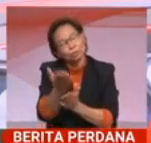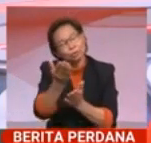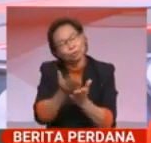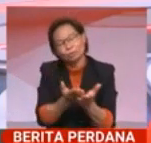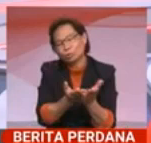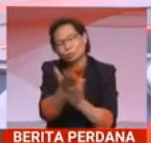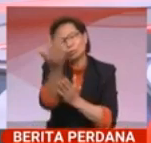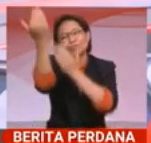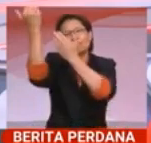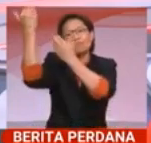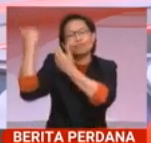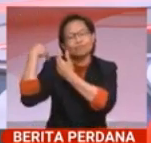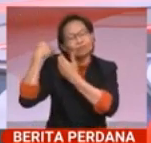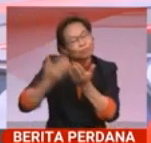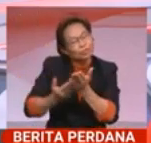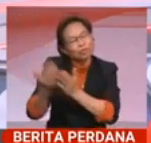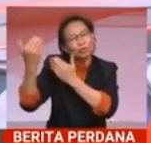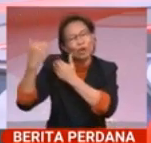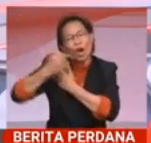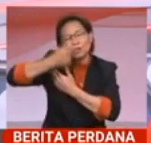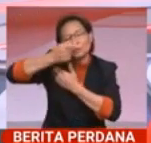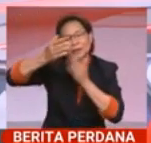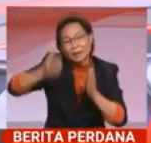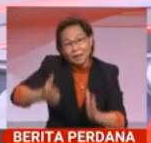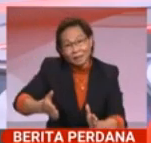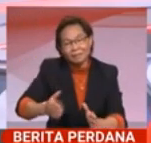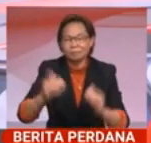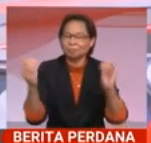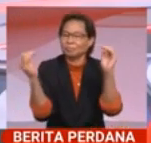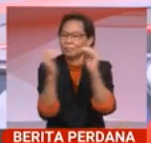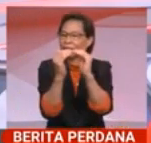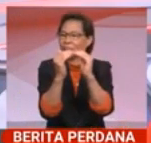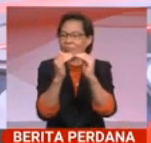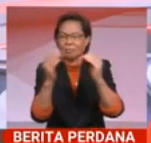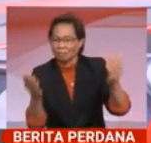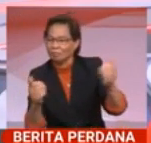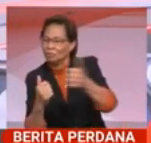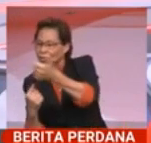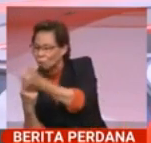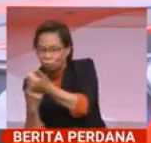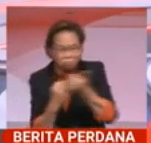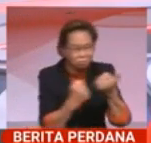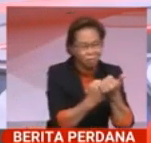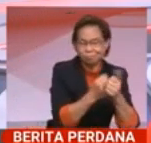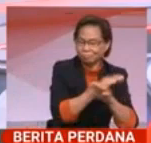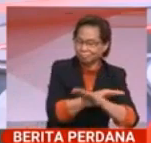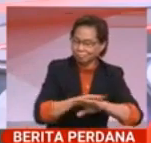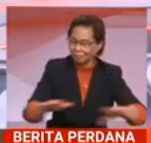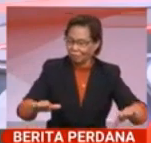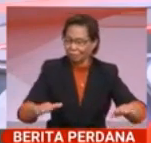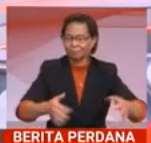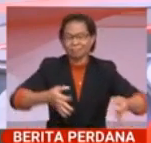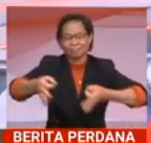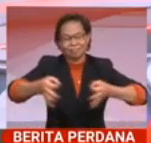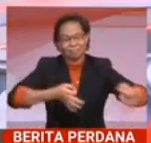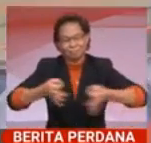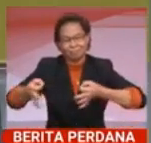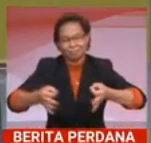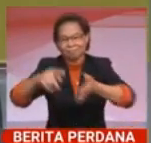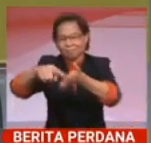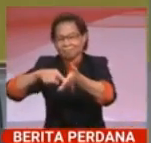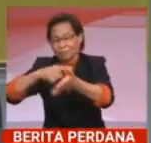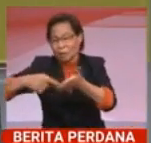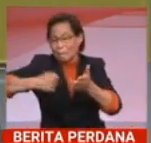melaksanakan tanggungjawabnya sebagai speaker dengan adil tanpa menyebelahi mana-mana pihak. Penjelasan itu bagi mengulas